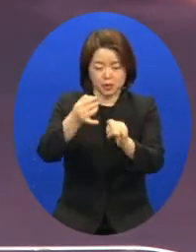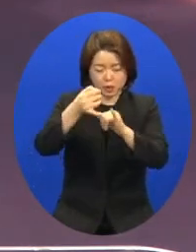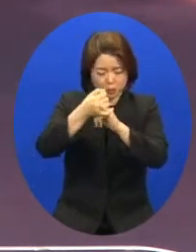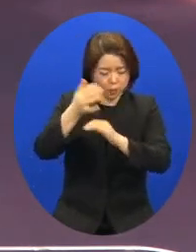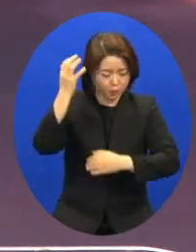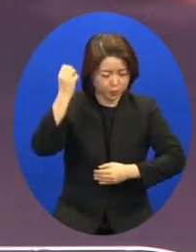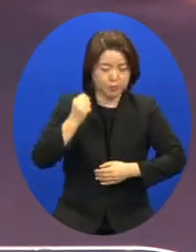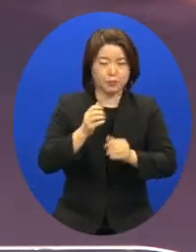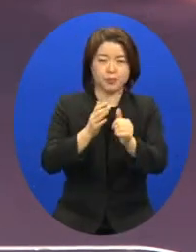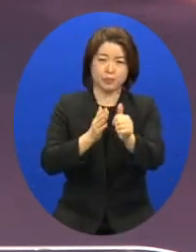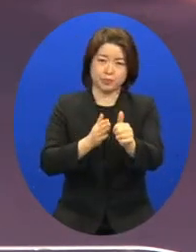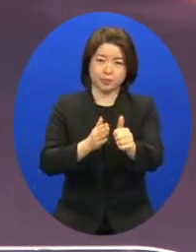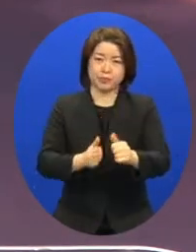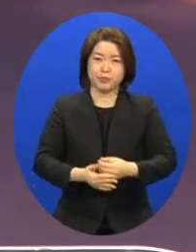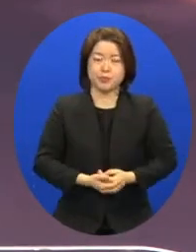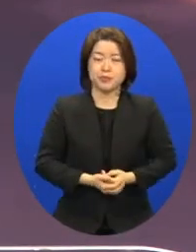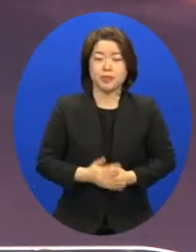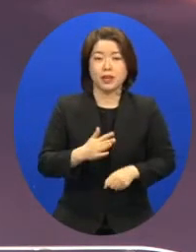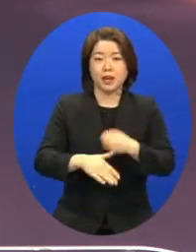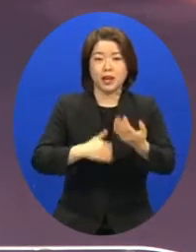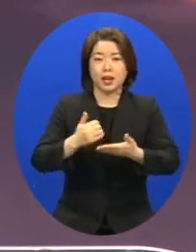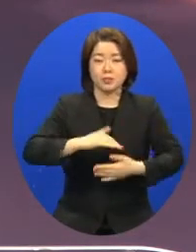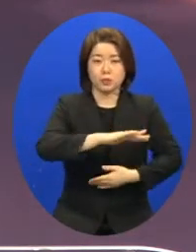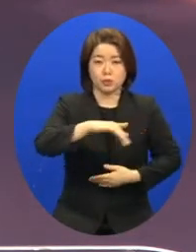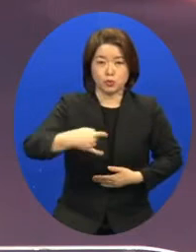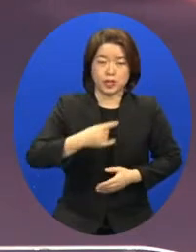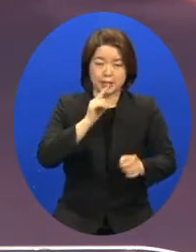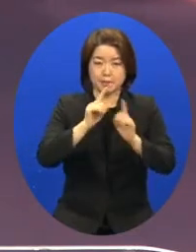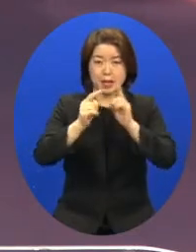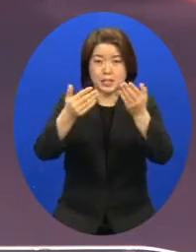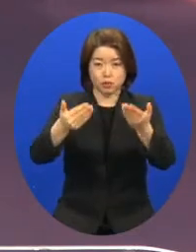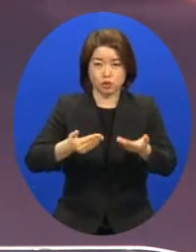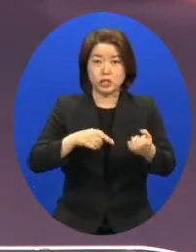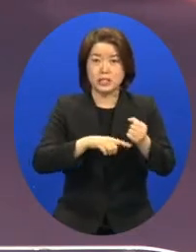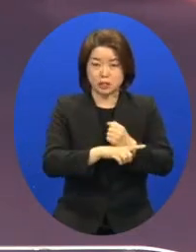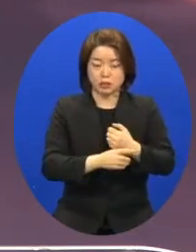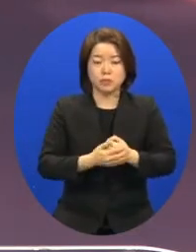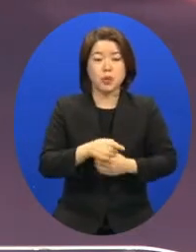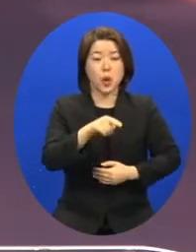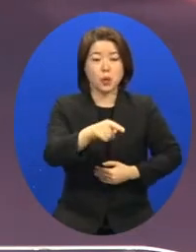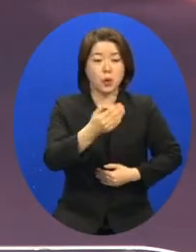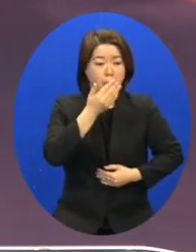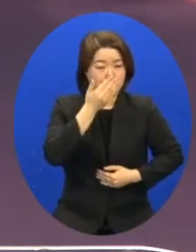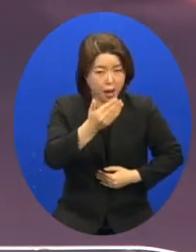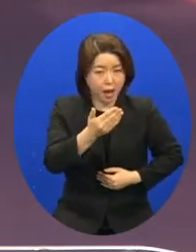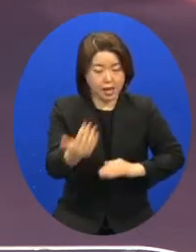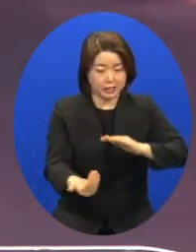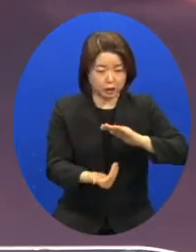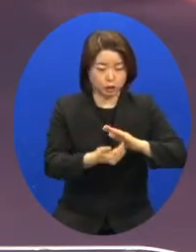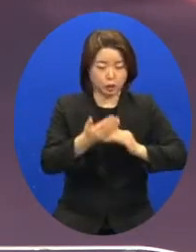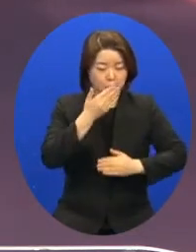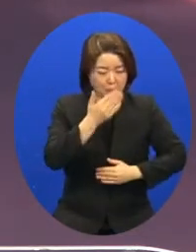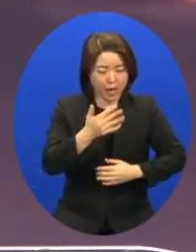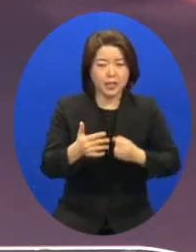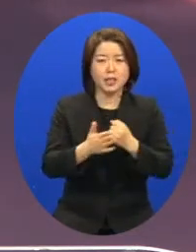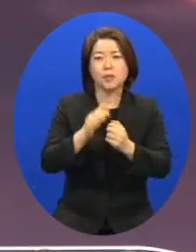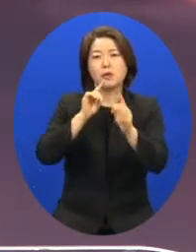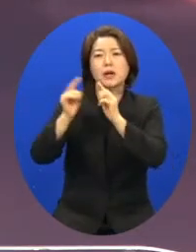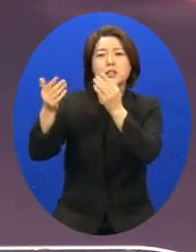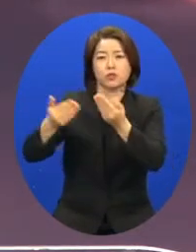명심해야 합니다. 하나님께서 우리에게 말씀을 주셨을 때는 그렇게 되니까 말씀하신 겁니다.